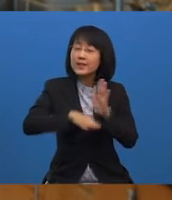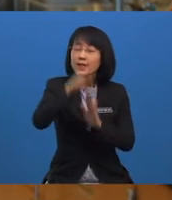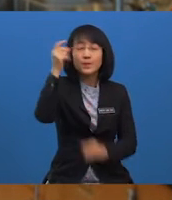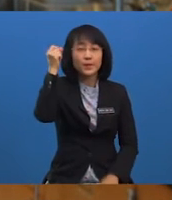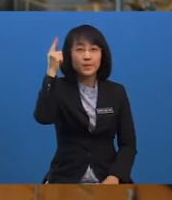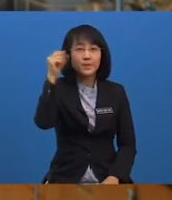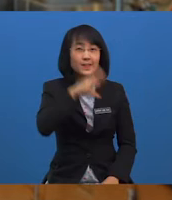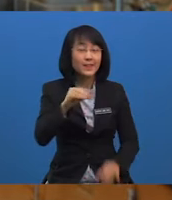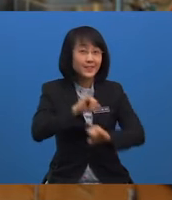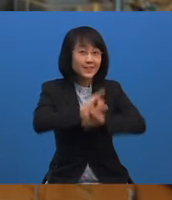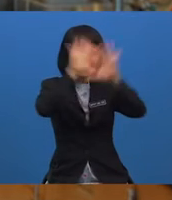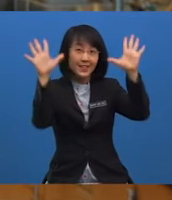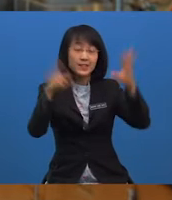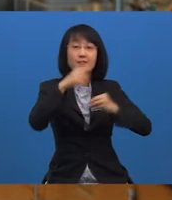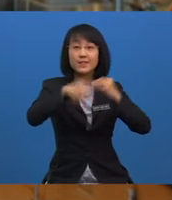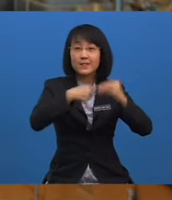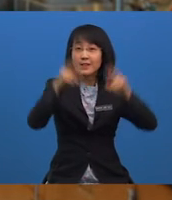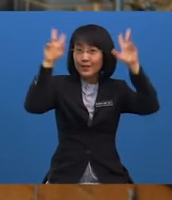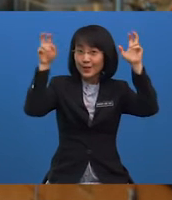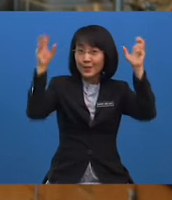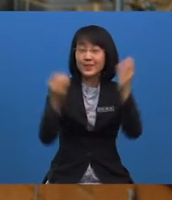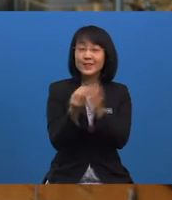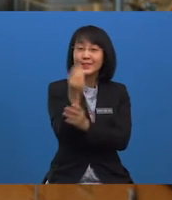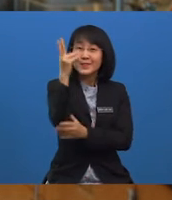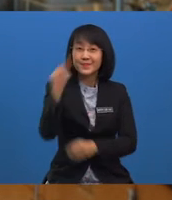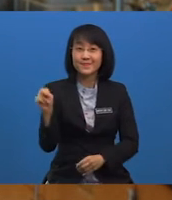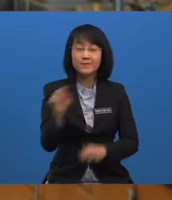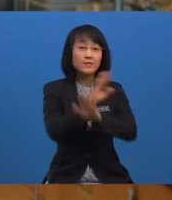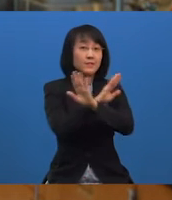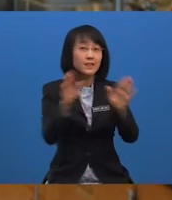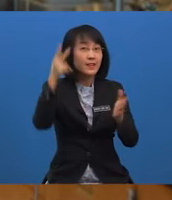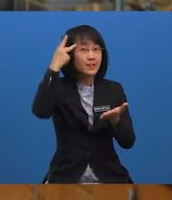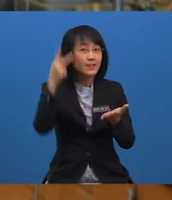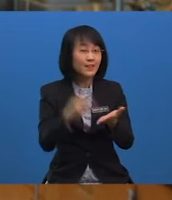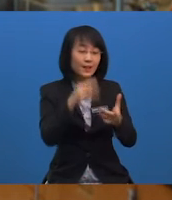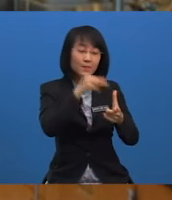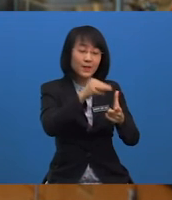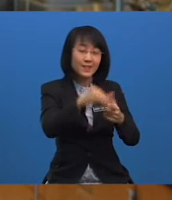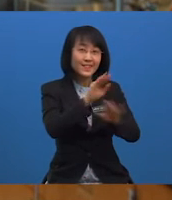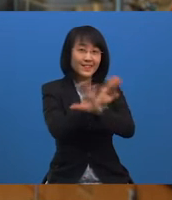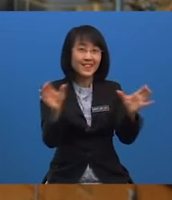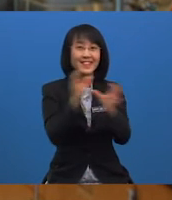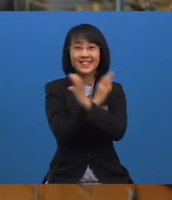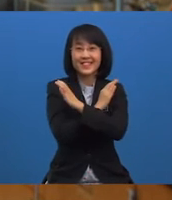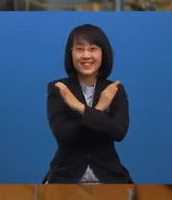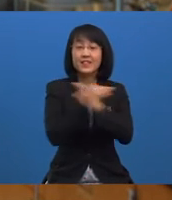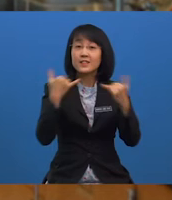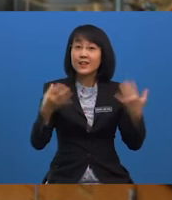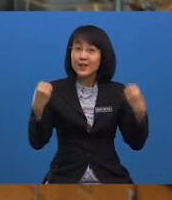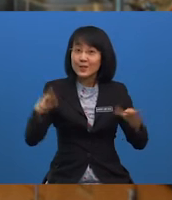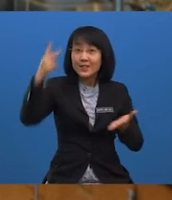jelas tentang topik tumbuhan. Tak kenal, maka tak cinta. Sekarang dah kenalkan tentang